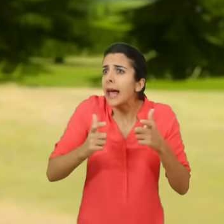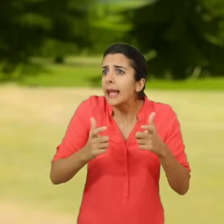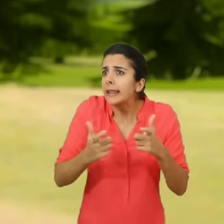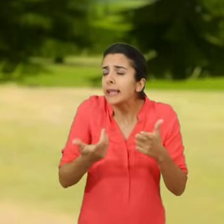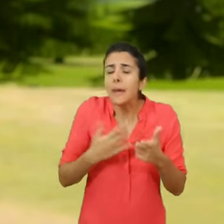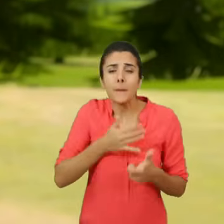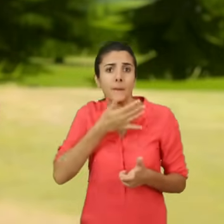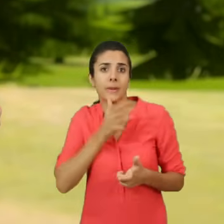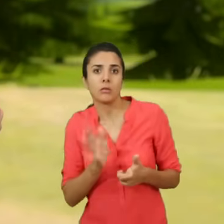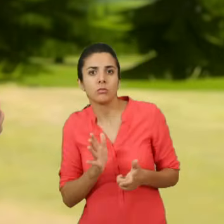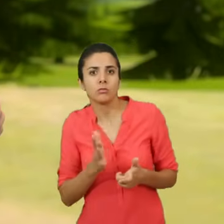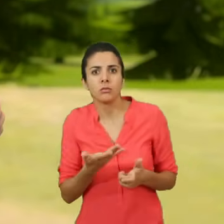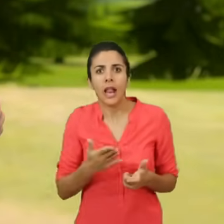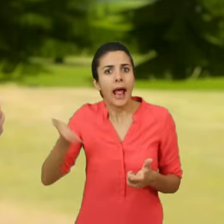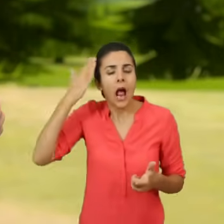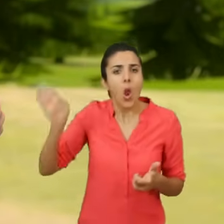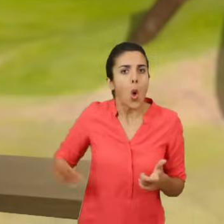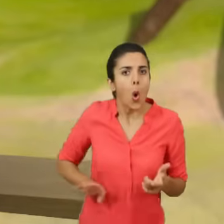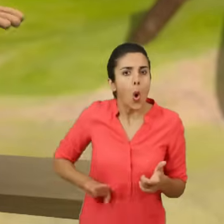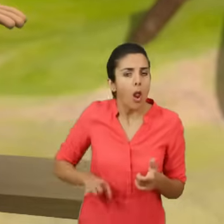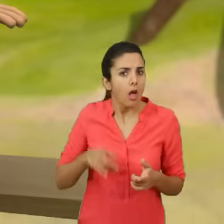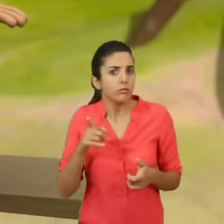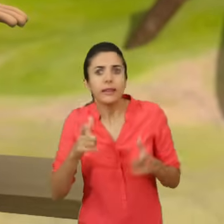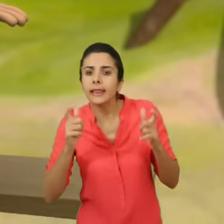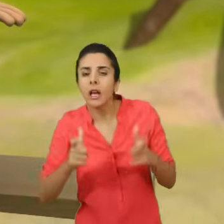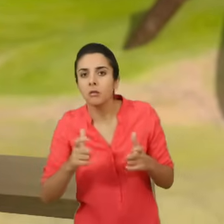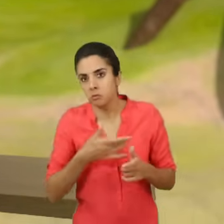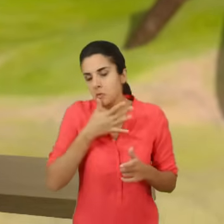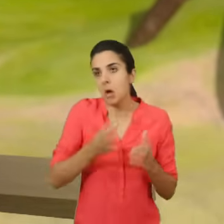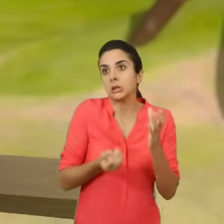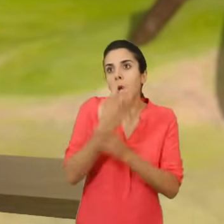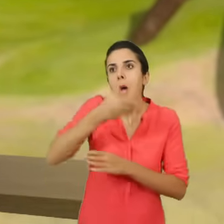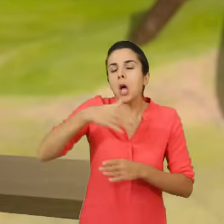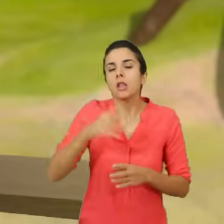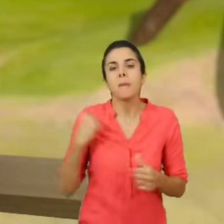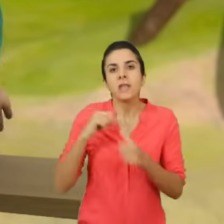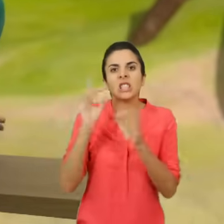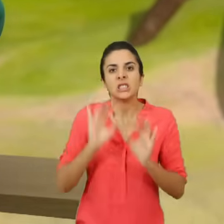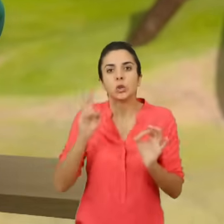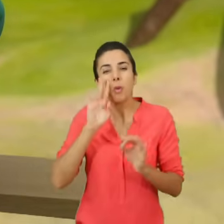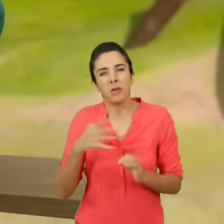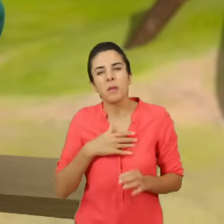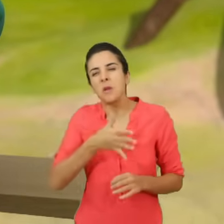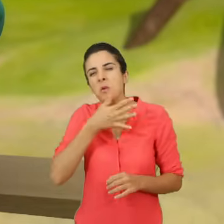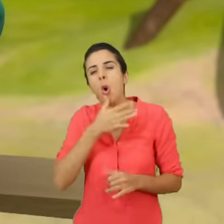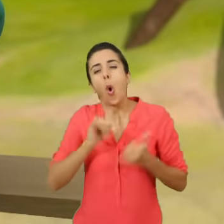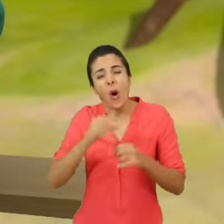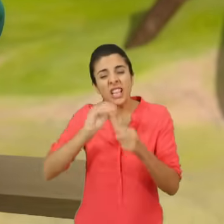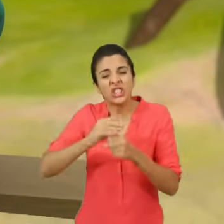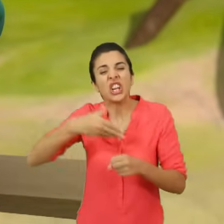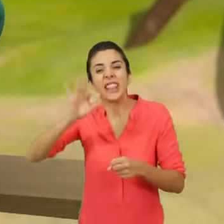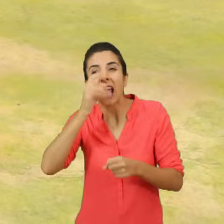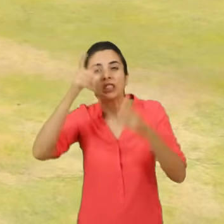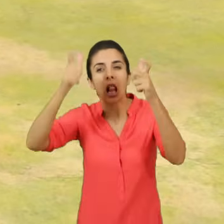bilmiyorum. Keloğlan olabilir mi? Bilmem. Sabahtan beri görmedim onu. Ama eminim oyun oynamaya yeşilliğe